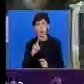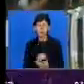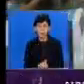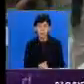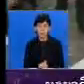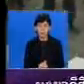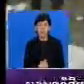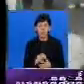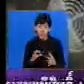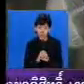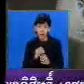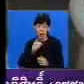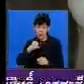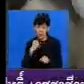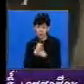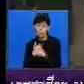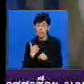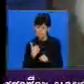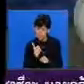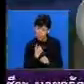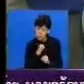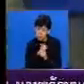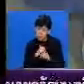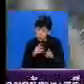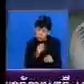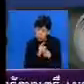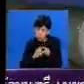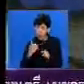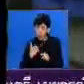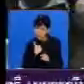โดยทางการอาร์เจนตินานั้นได้มีการดำเนินมาตรการหลายอย่างทั้งปิดภาคเรียนก่อน